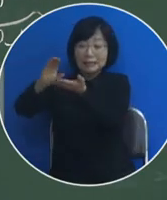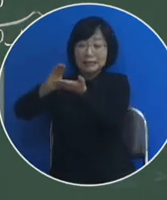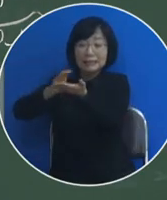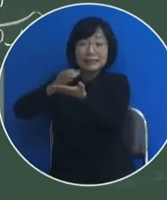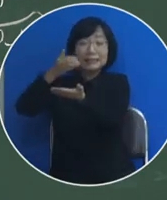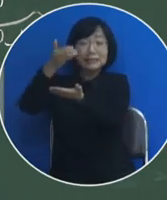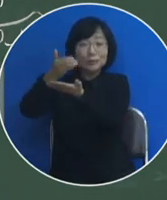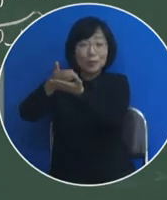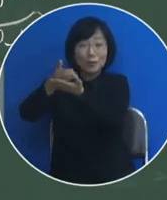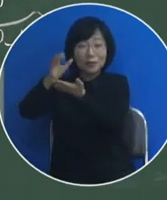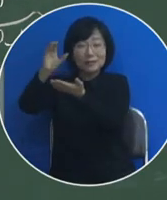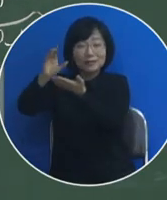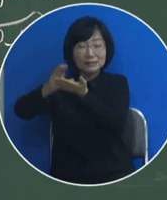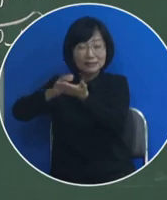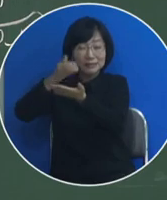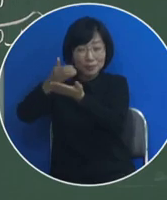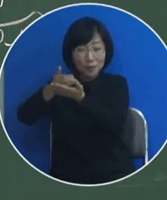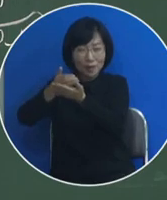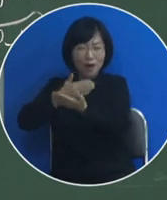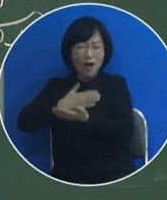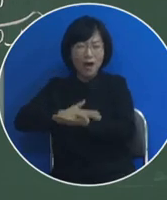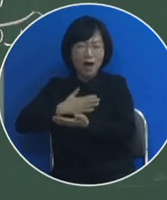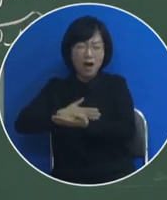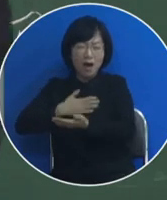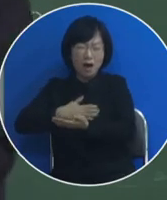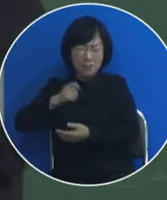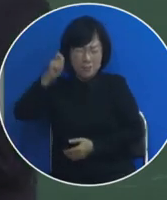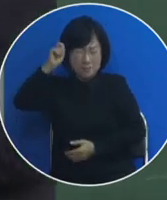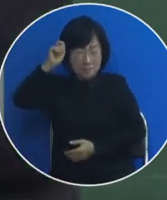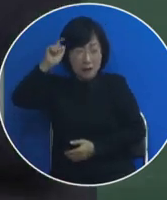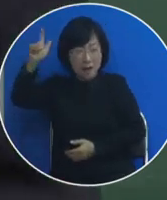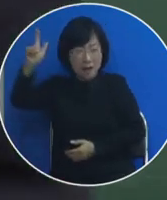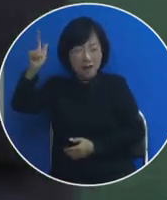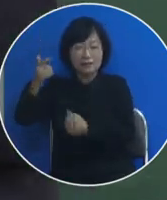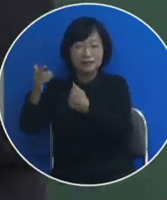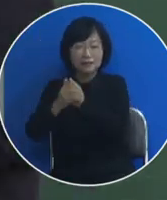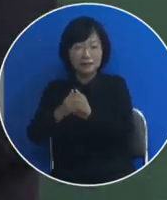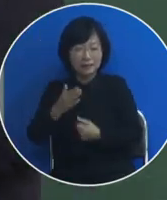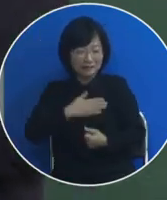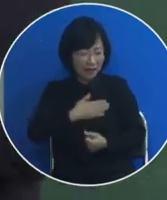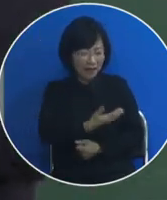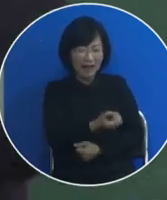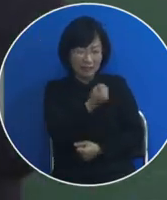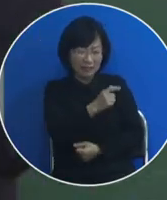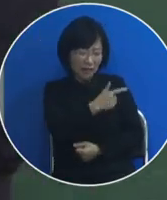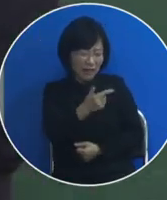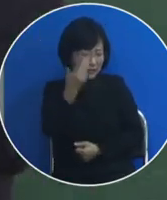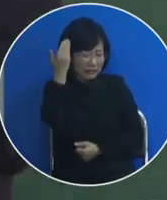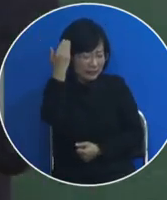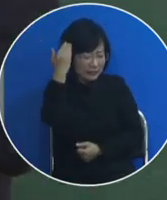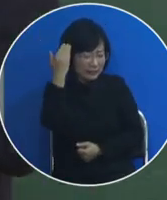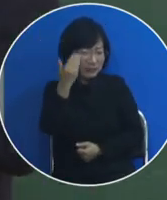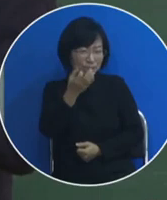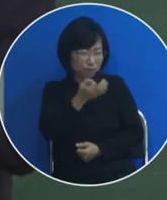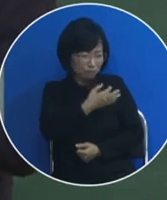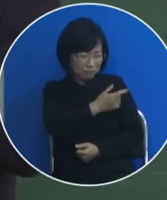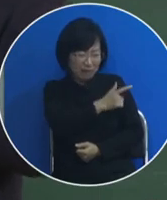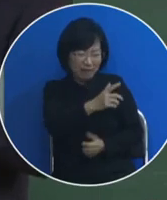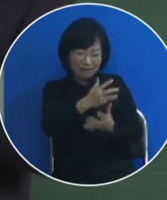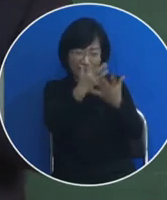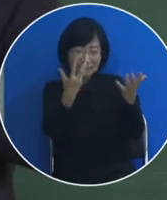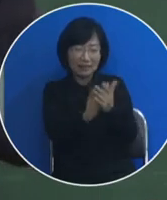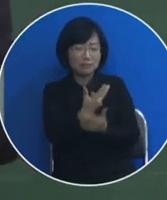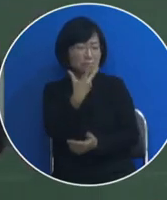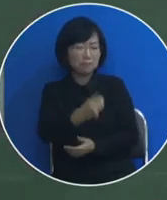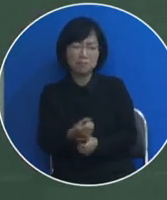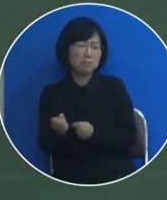가장 고상함을 인함이라. He sincerely did that because he saw the greater things. He said the surpassing knowledge of knowing Christ. 더 중요한 말 그 뒤에서. And something